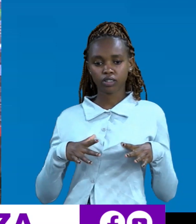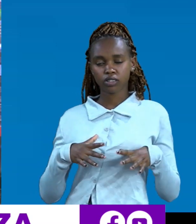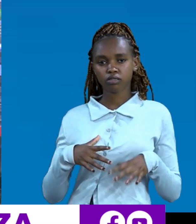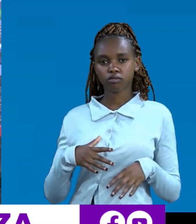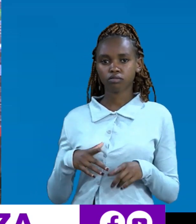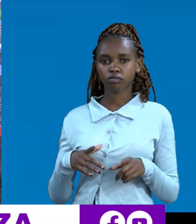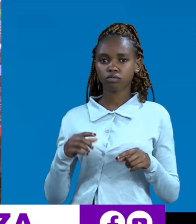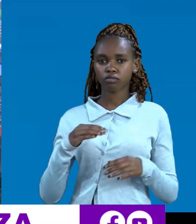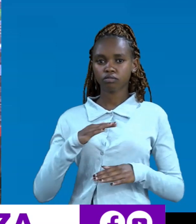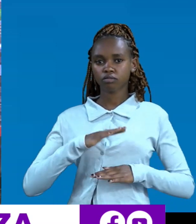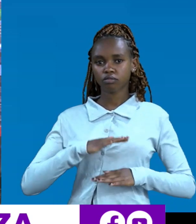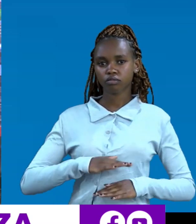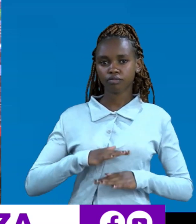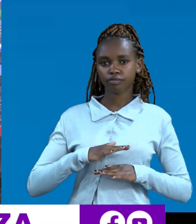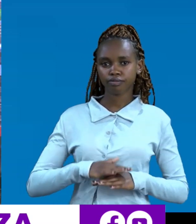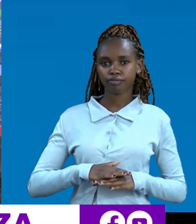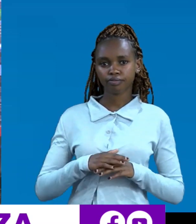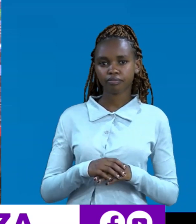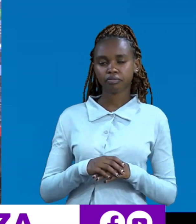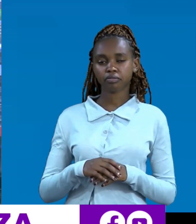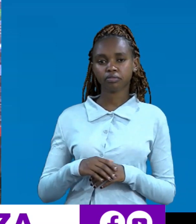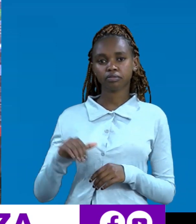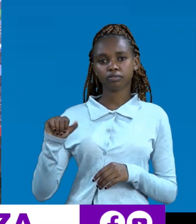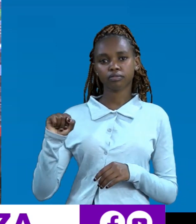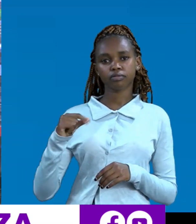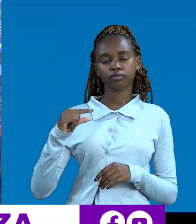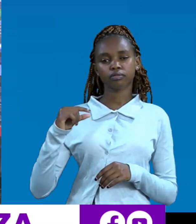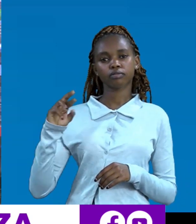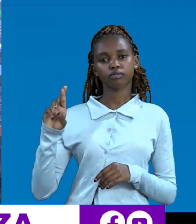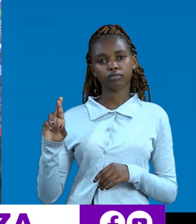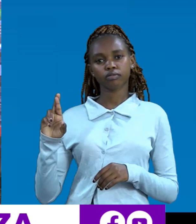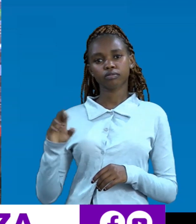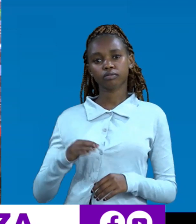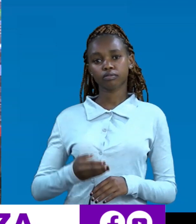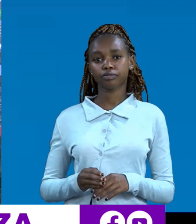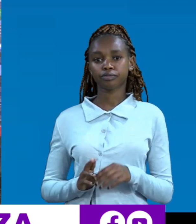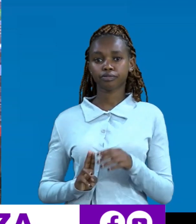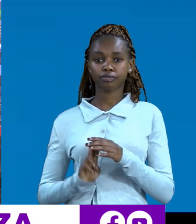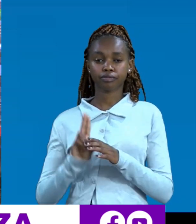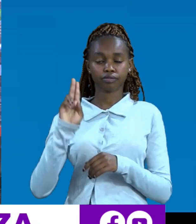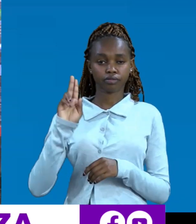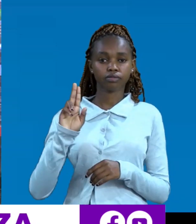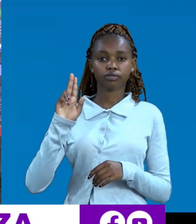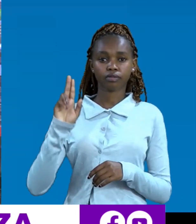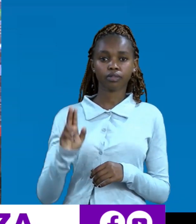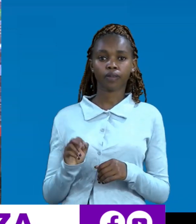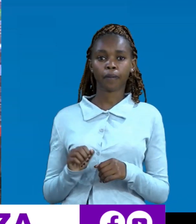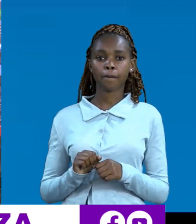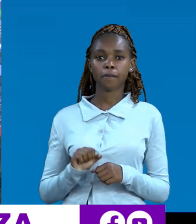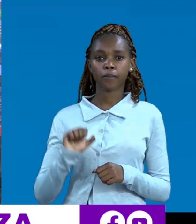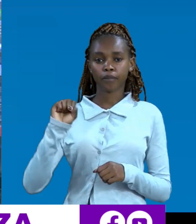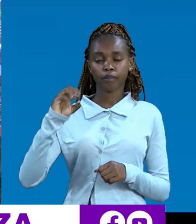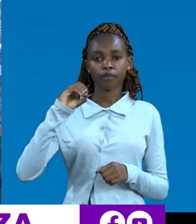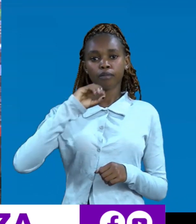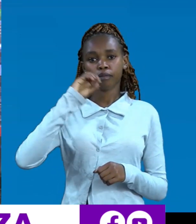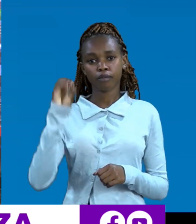ya SGR itaongezeka by January 1st. Kwa mbona unaongeza? Mimi nafikiria wanaongeza after December